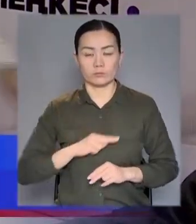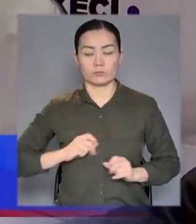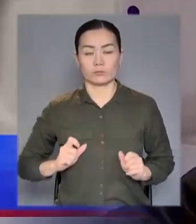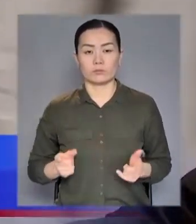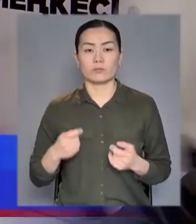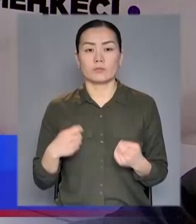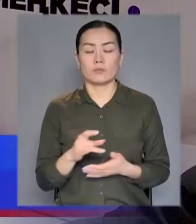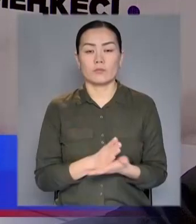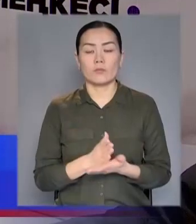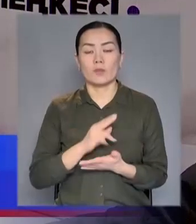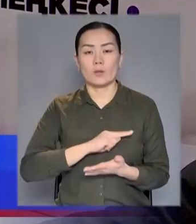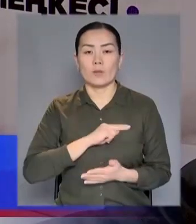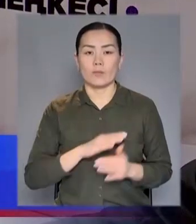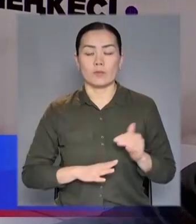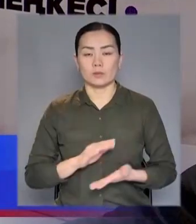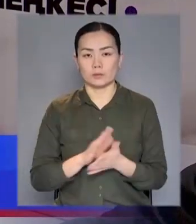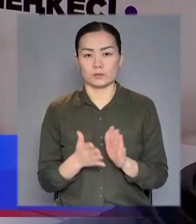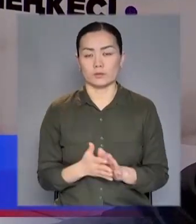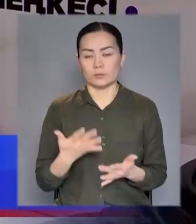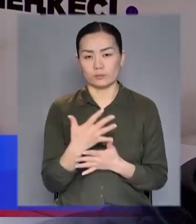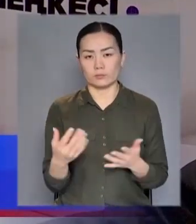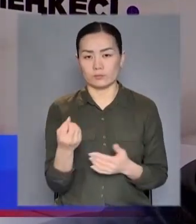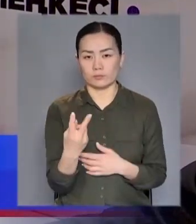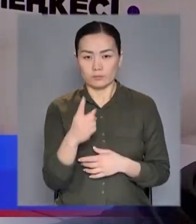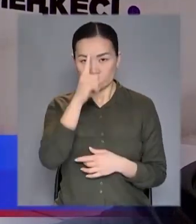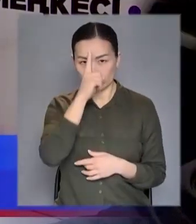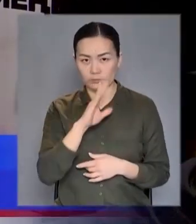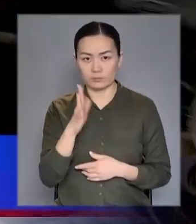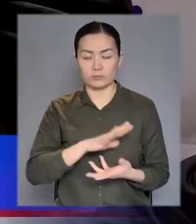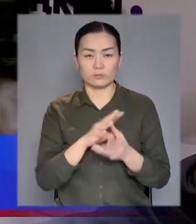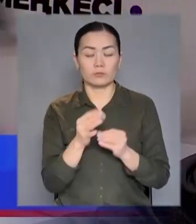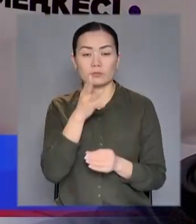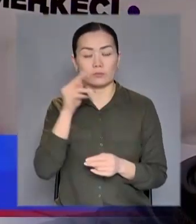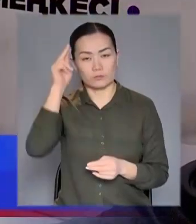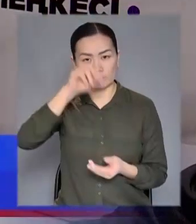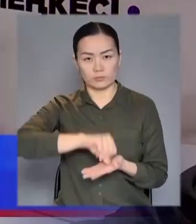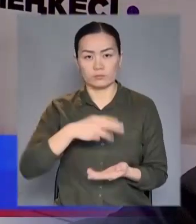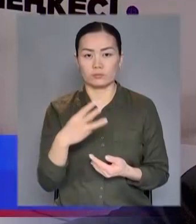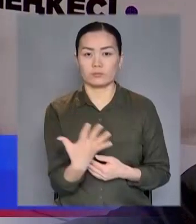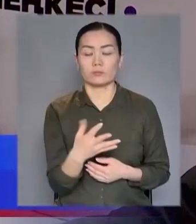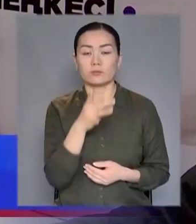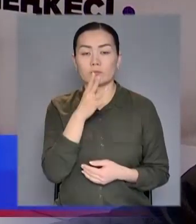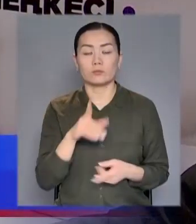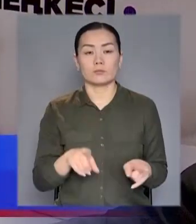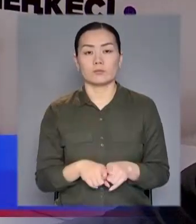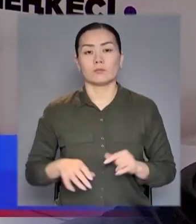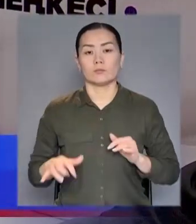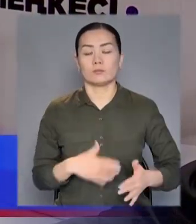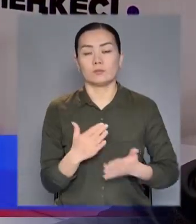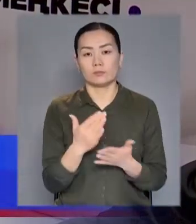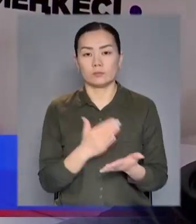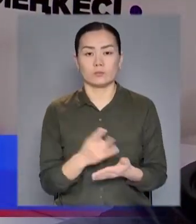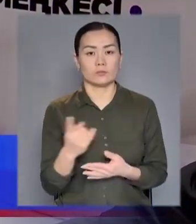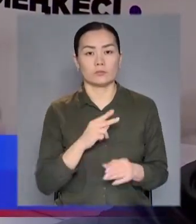работу. Продолжительность молодежной практики составляет не более 12 месяцев. Возраст участников до 35 лет. Также действует